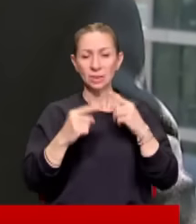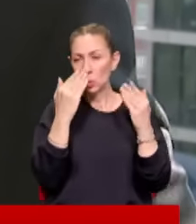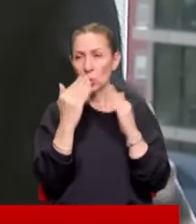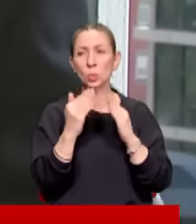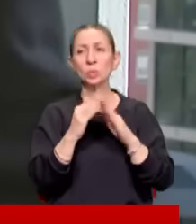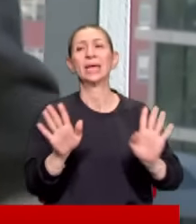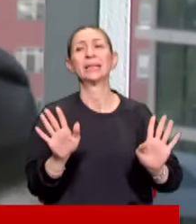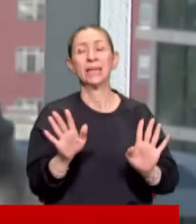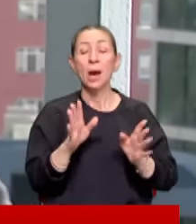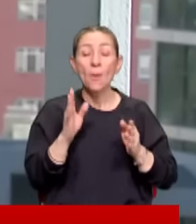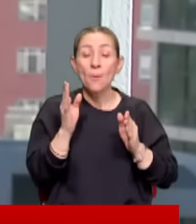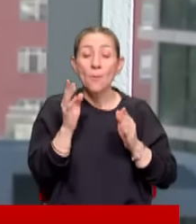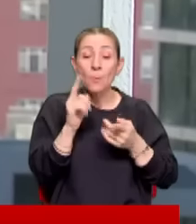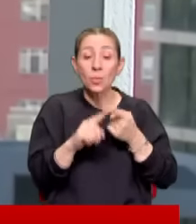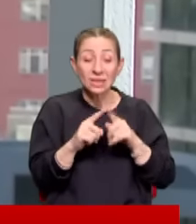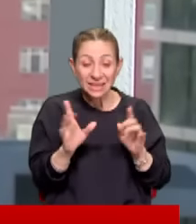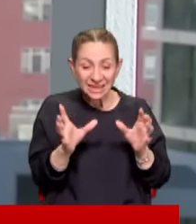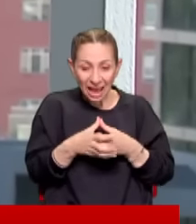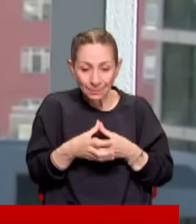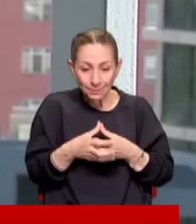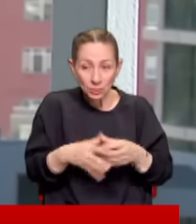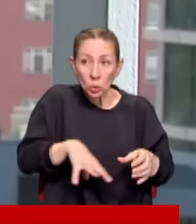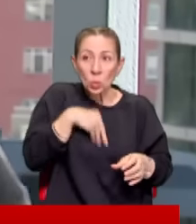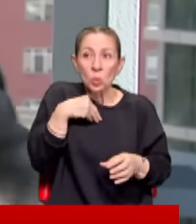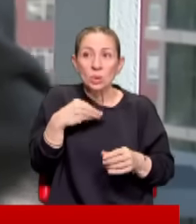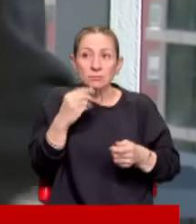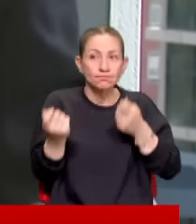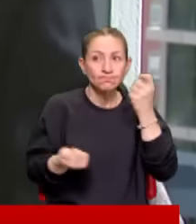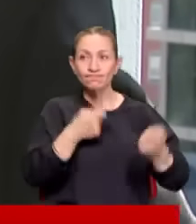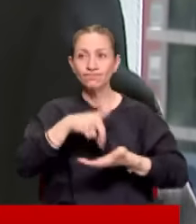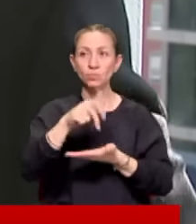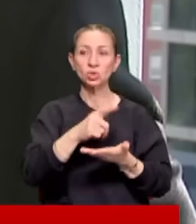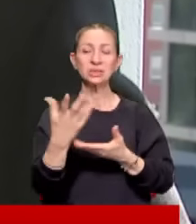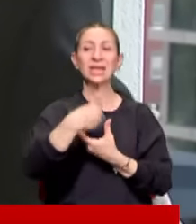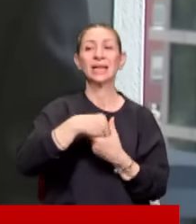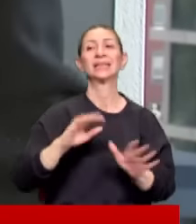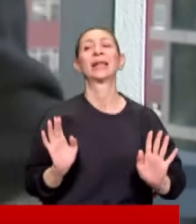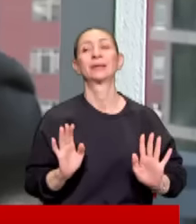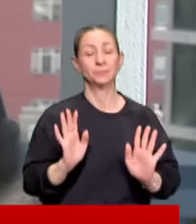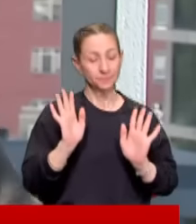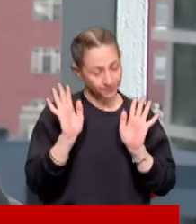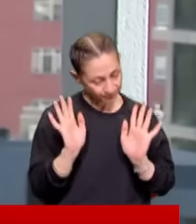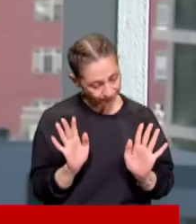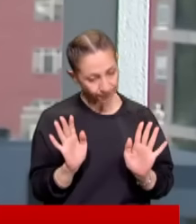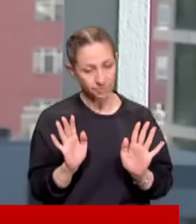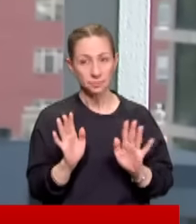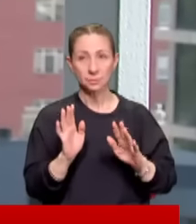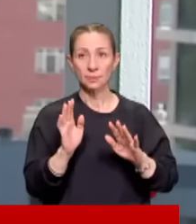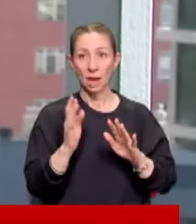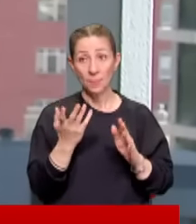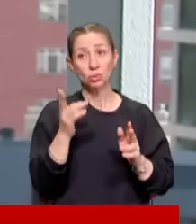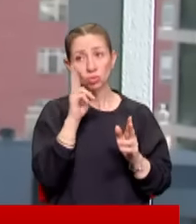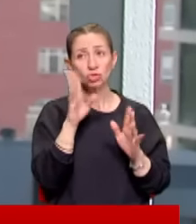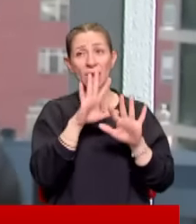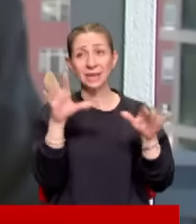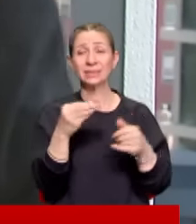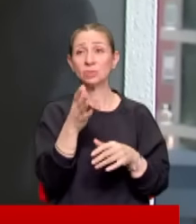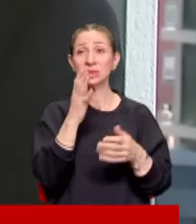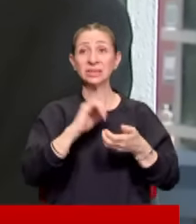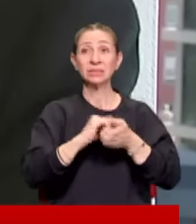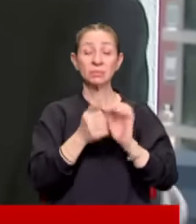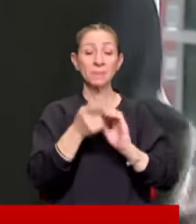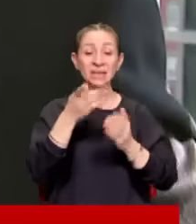olmamalı. Siyasetteki takım ruhunun da bunu kapsamadığını düşünüyorum. Ancak ama neticede artık bunu biliyoruz. Sonuç Türkiye olarak